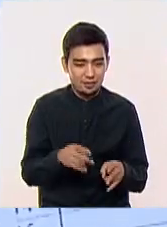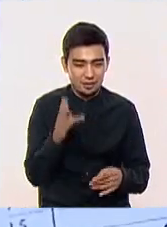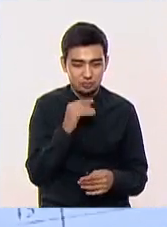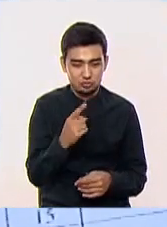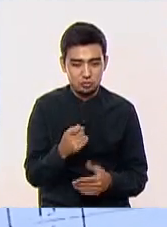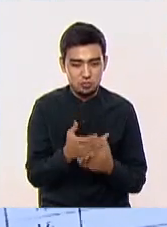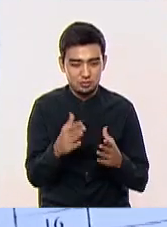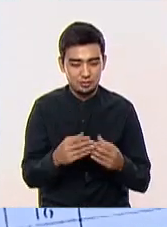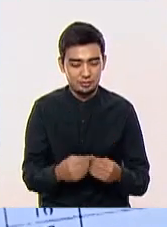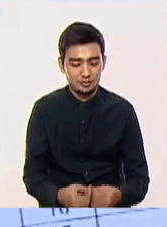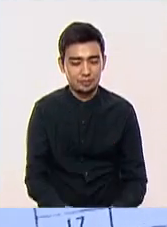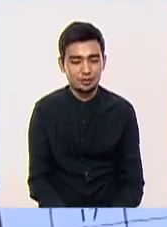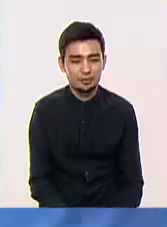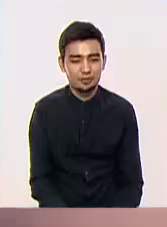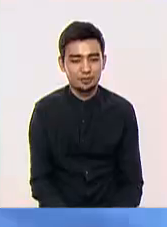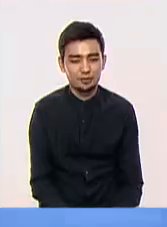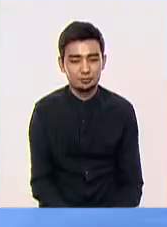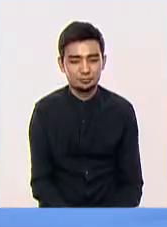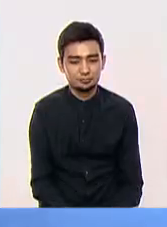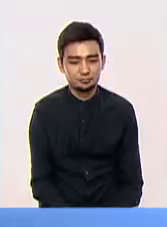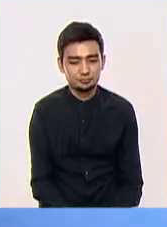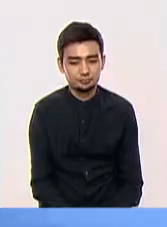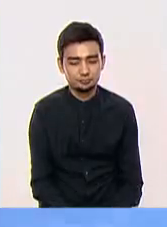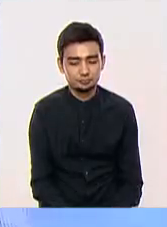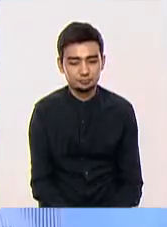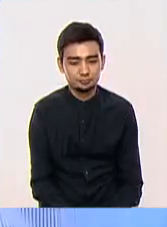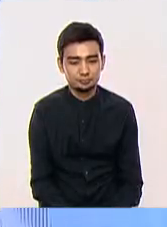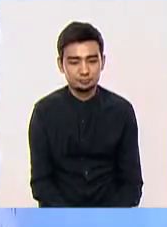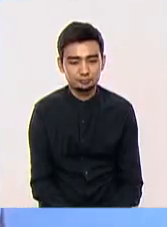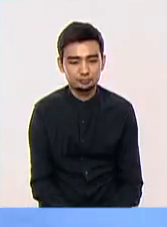сотни семей. Анастасия Новикова, Дарнадзиев, Абзал Турабеков, Информбюро Шымкент.